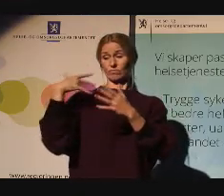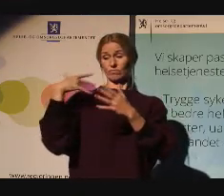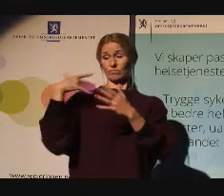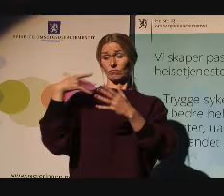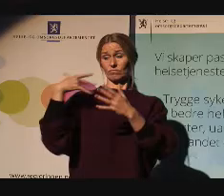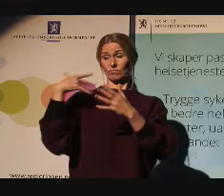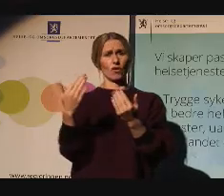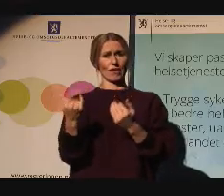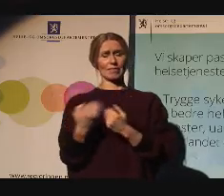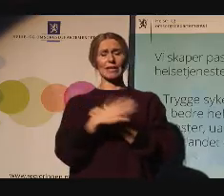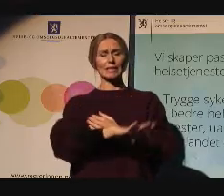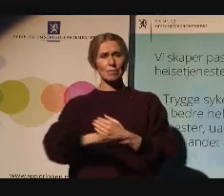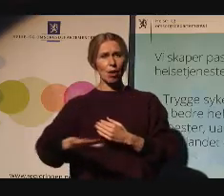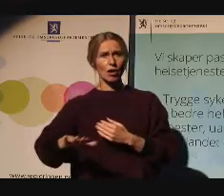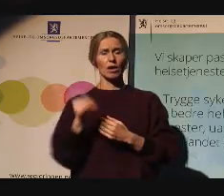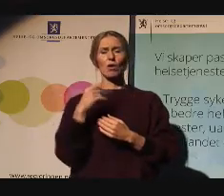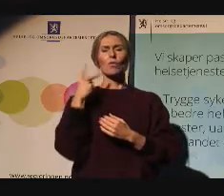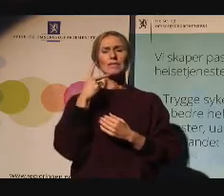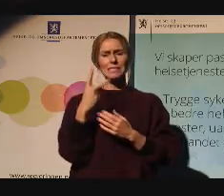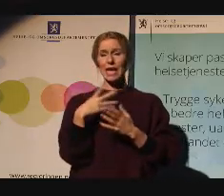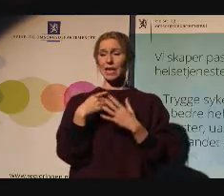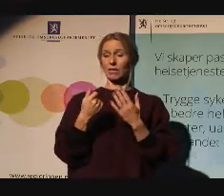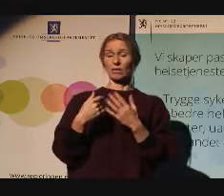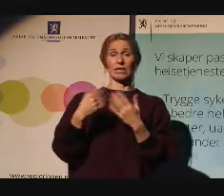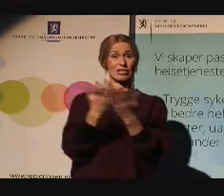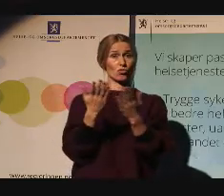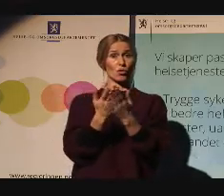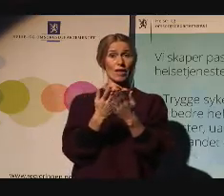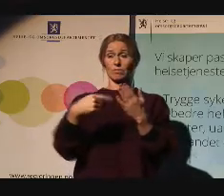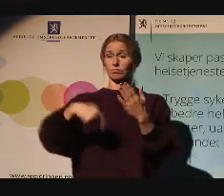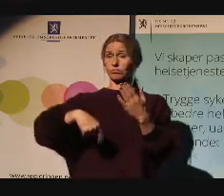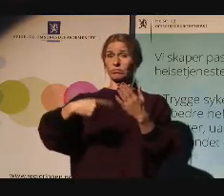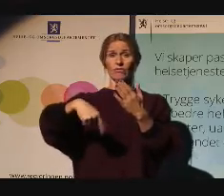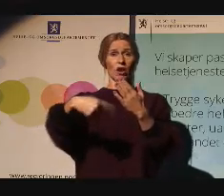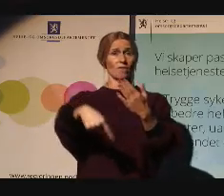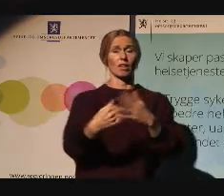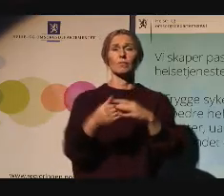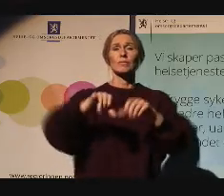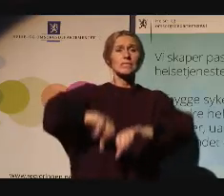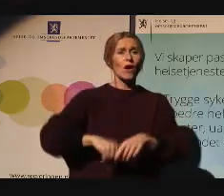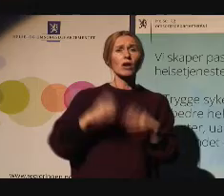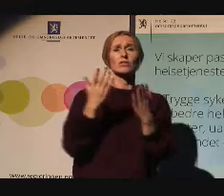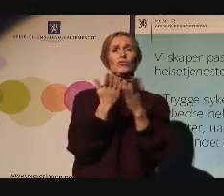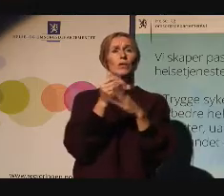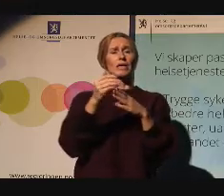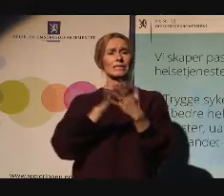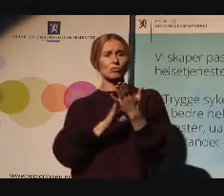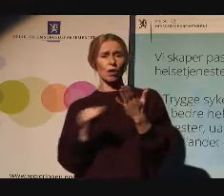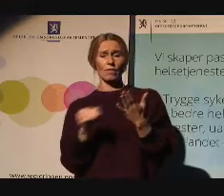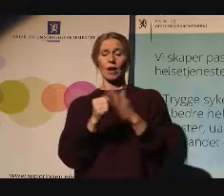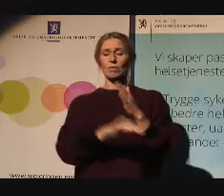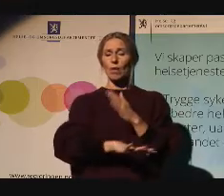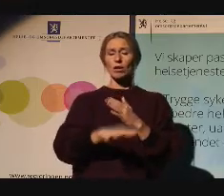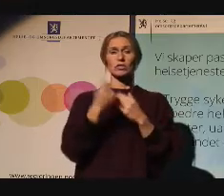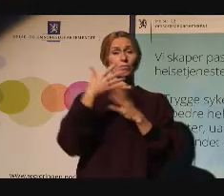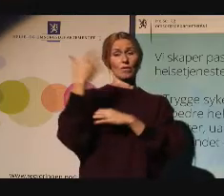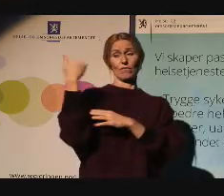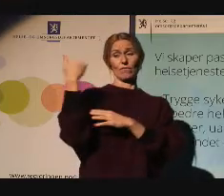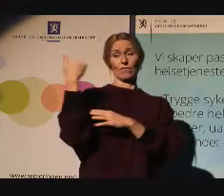har ført til at vi har sett der stort frafall, og det er svakere skoleresultater av barn som har vært og i